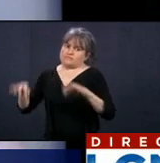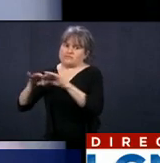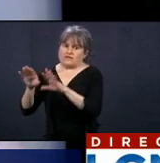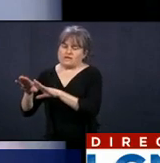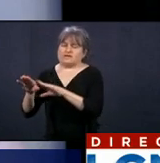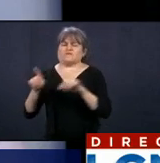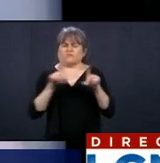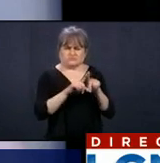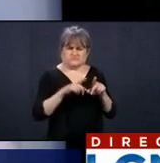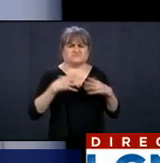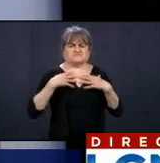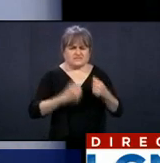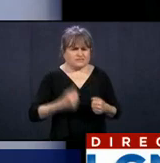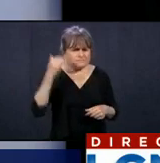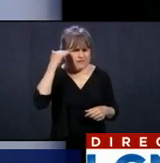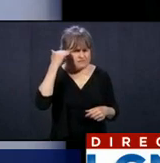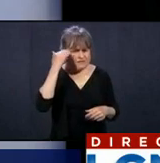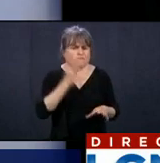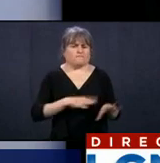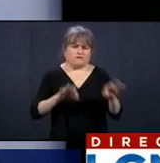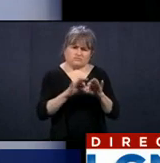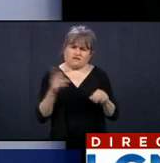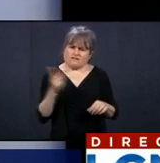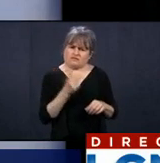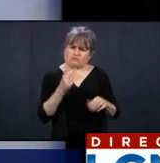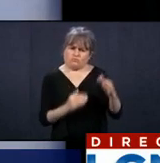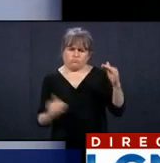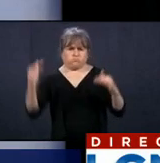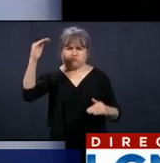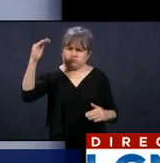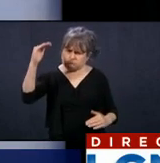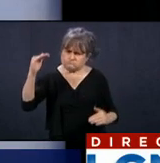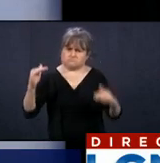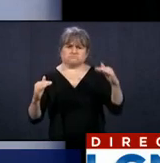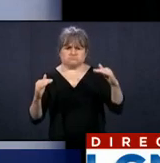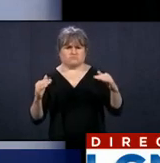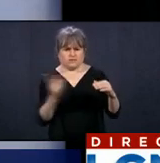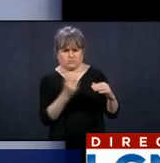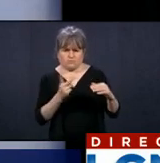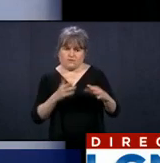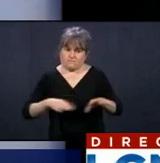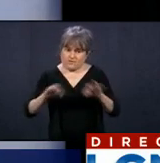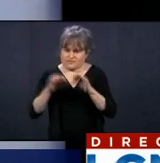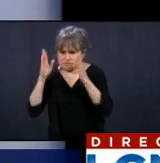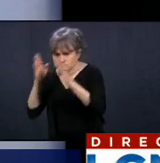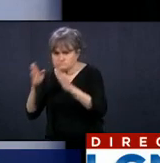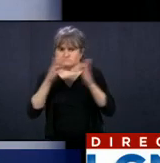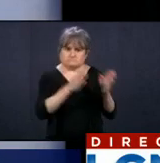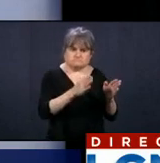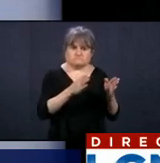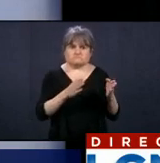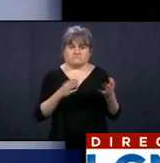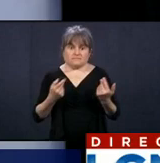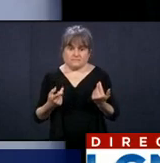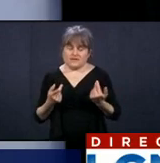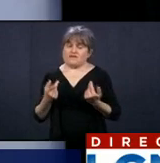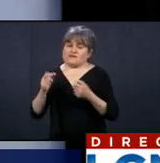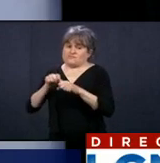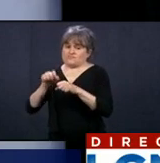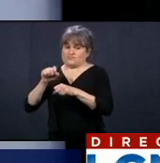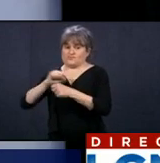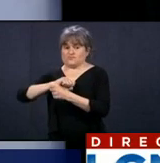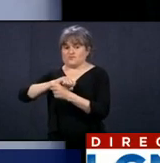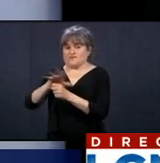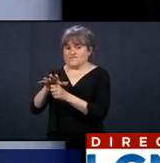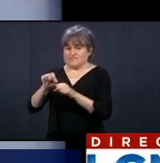c'est important, et toute cette lutte qu'on mène contre la COVID-19, donc pour préserver la santé physique, ne doit pas se faire, bien